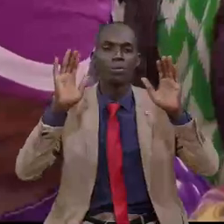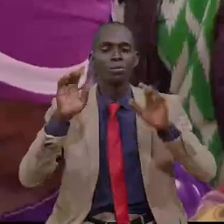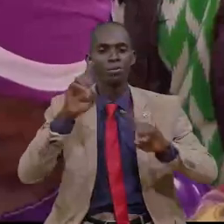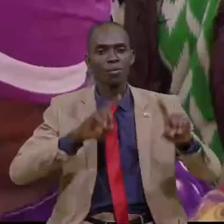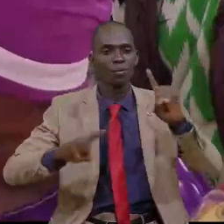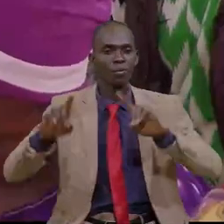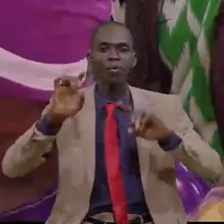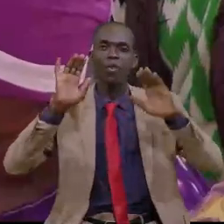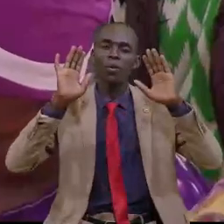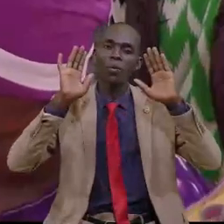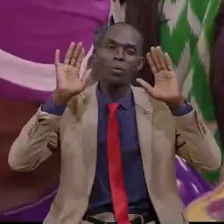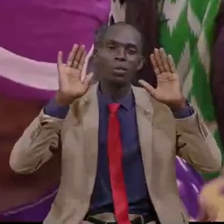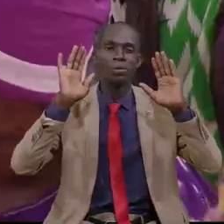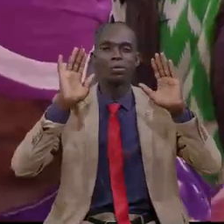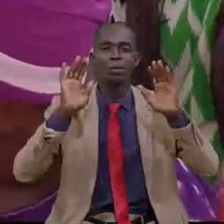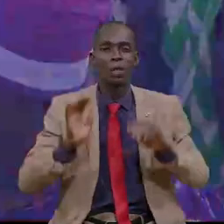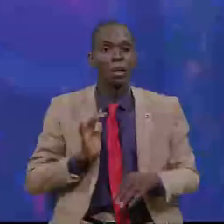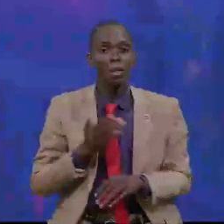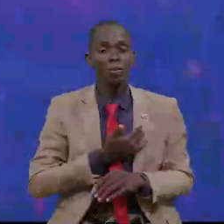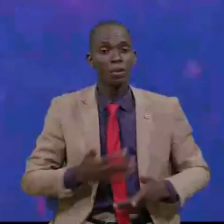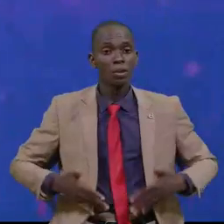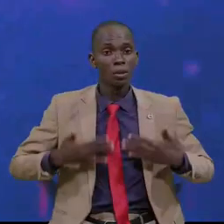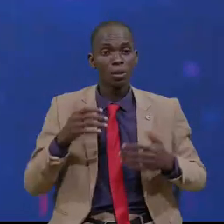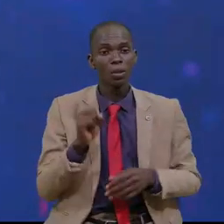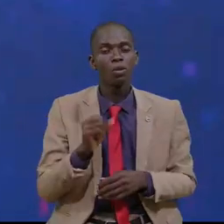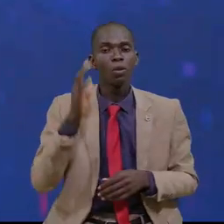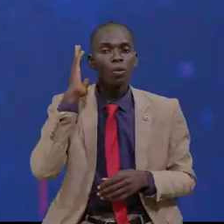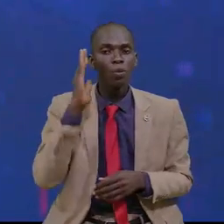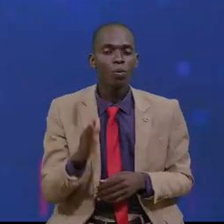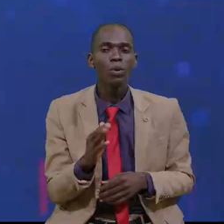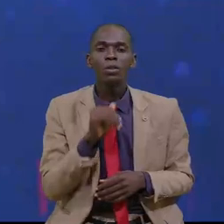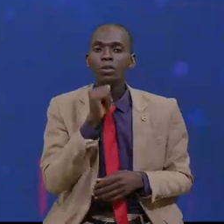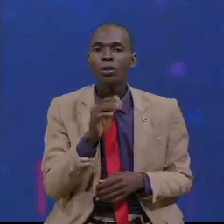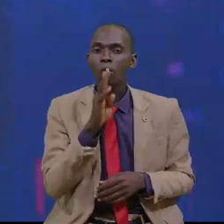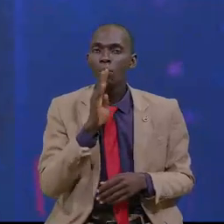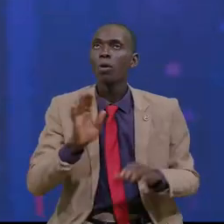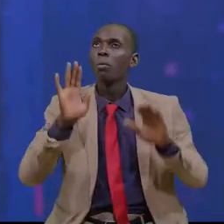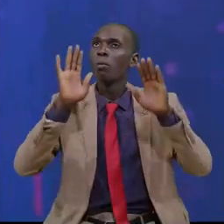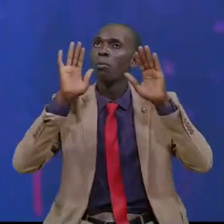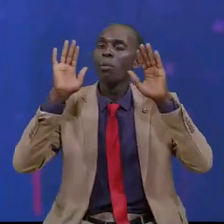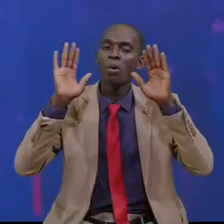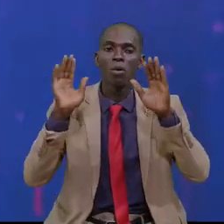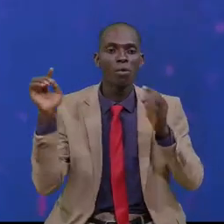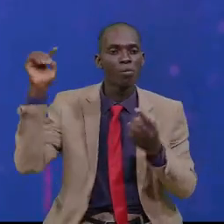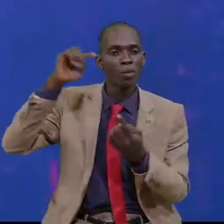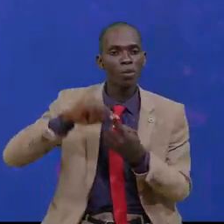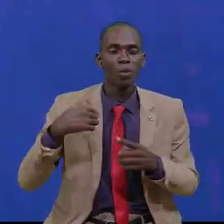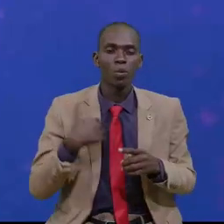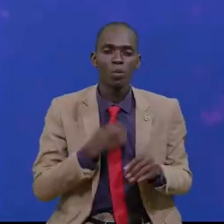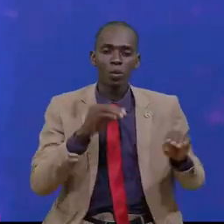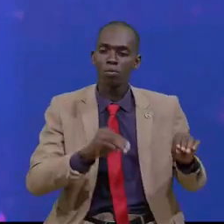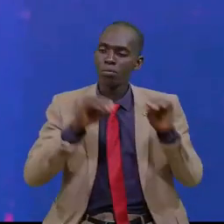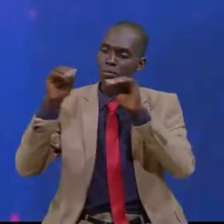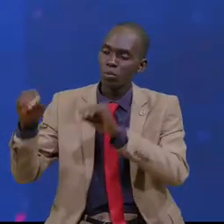Dites-moi, admirable. Nos vies ne seront pas admirables à moins que